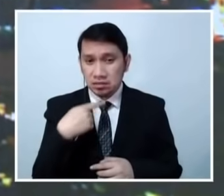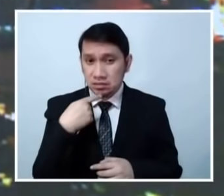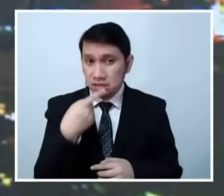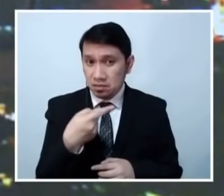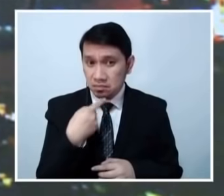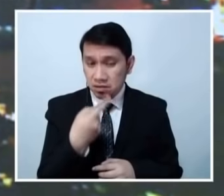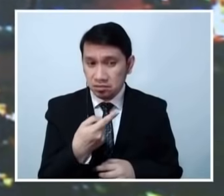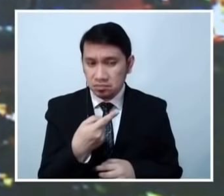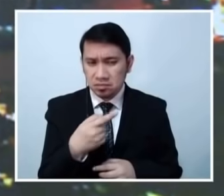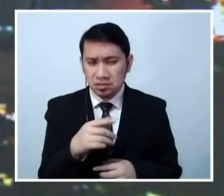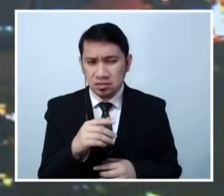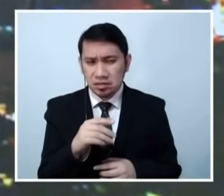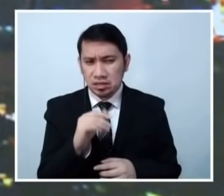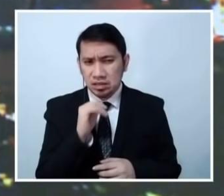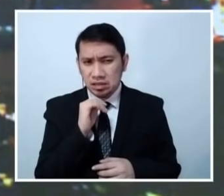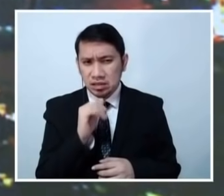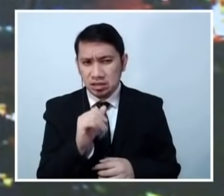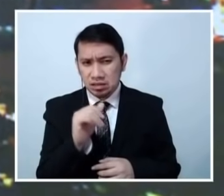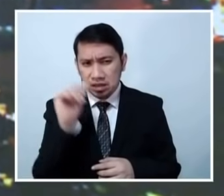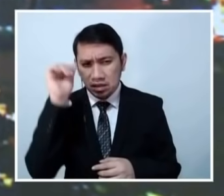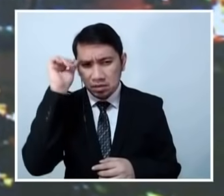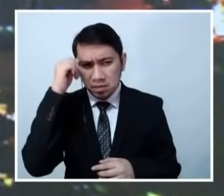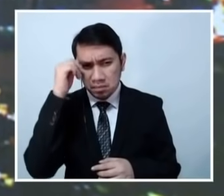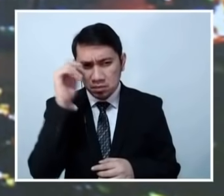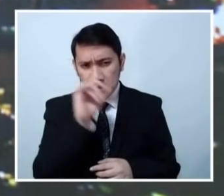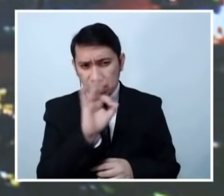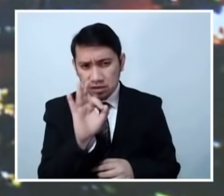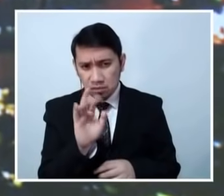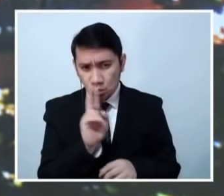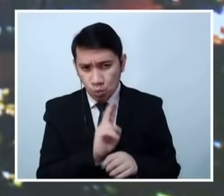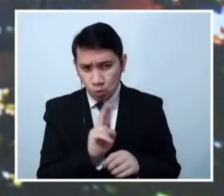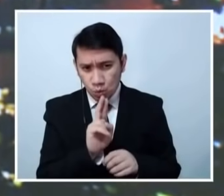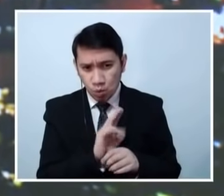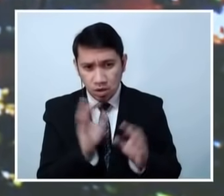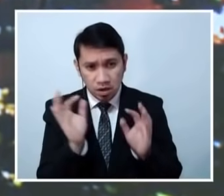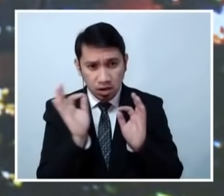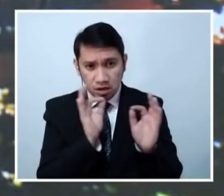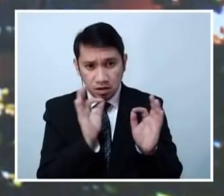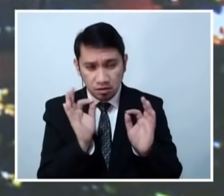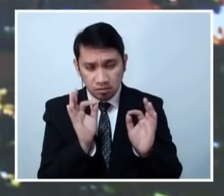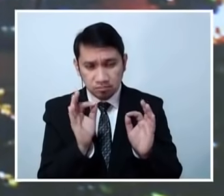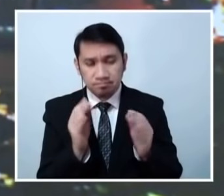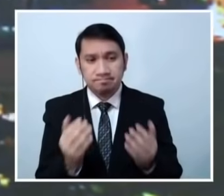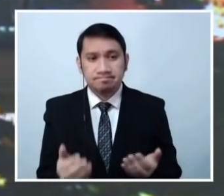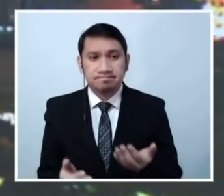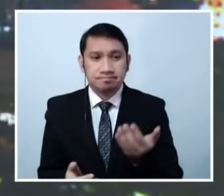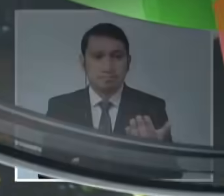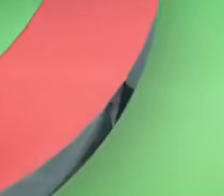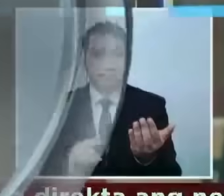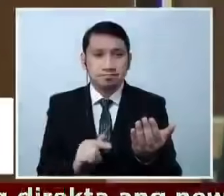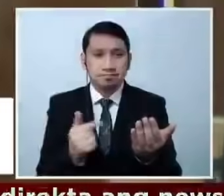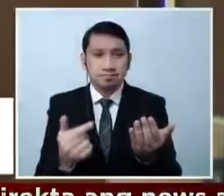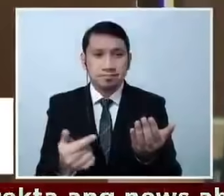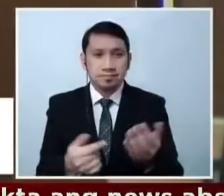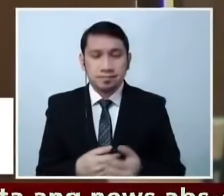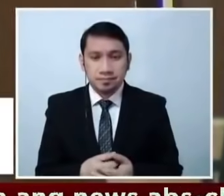hindi rin naman inyumala kung gumamit nga sila ng droga. Nagpapatrol, Nico Bawa.